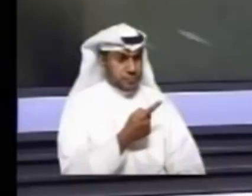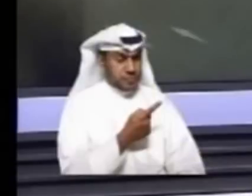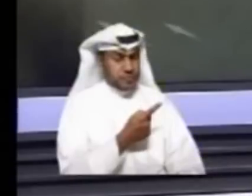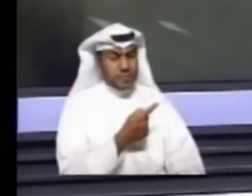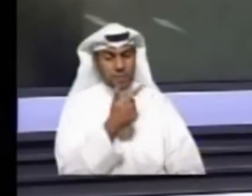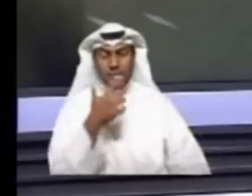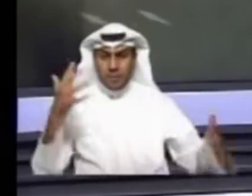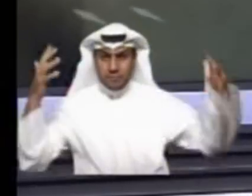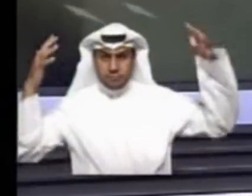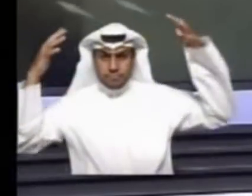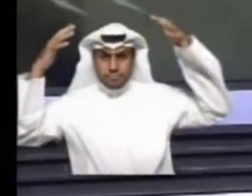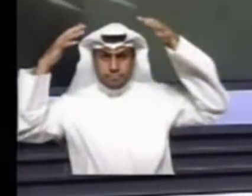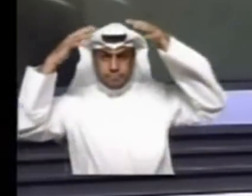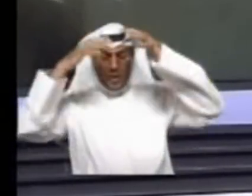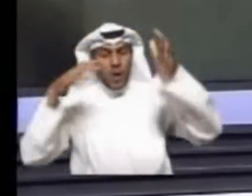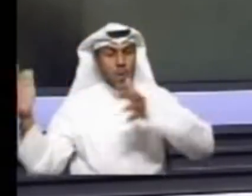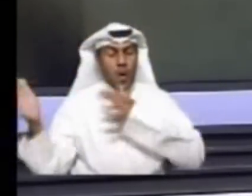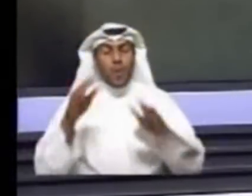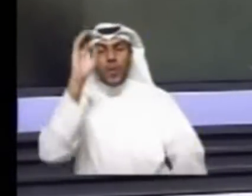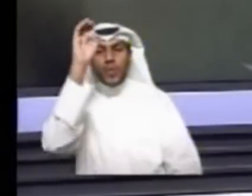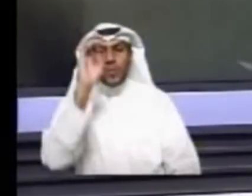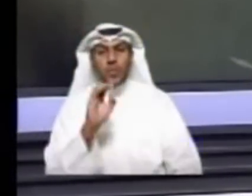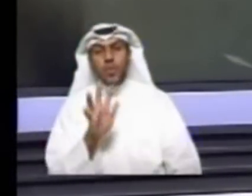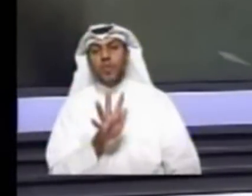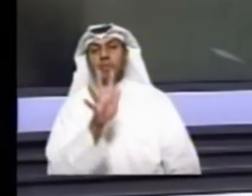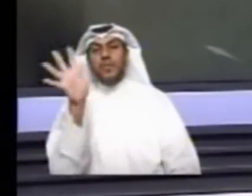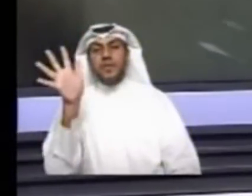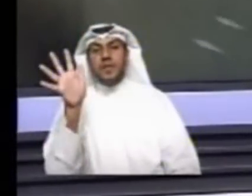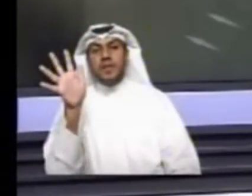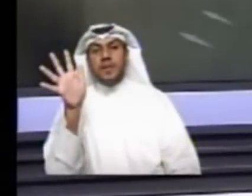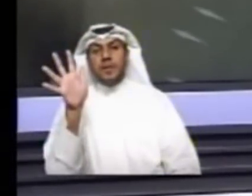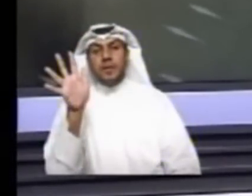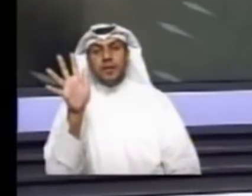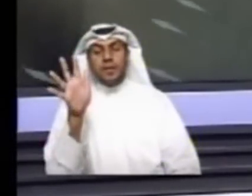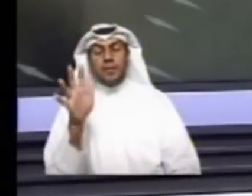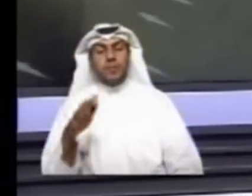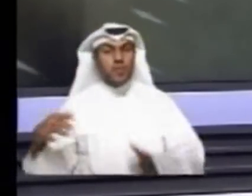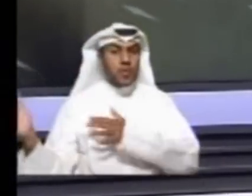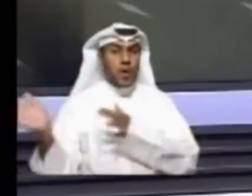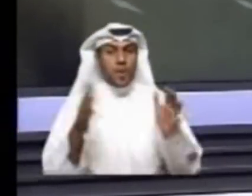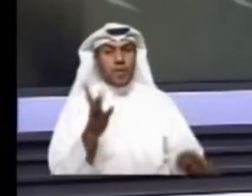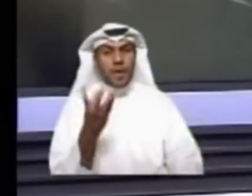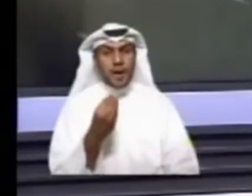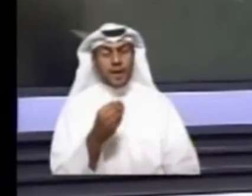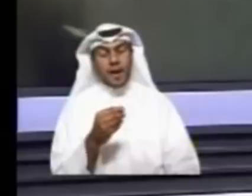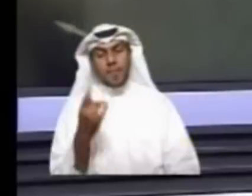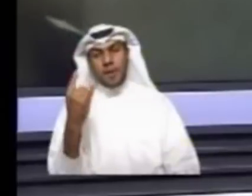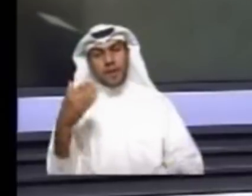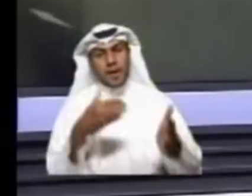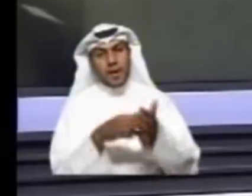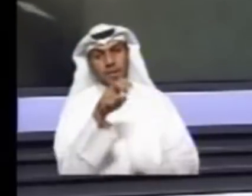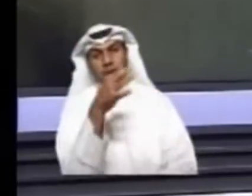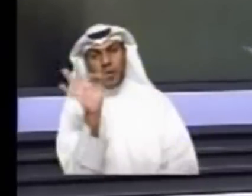غائمه جزئيا مع استمرار الهواء جنوبي شرقي خفيف الى معتدل للسرعه متوقع تصل سرعتها ما بين ال 10 الى 38